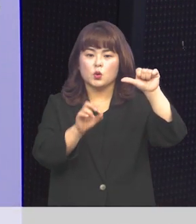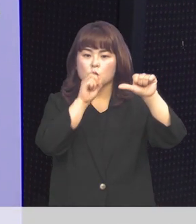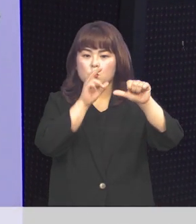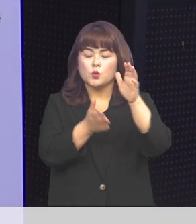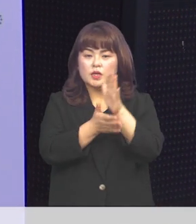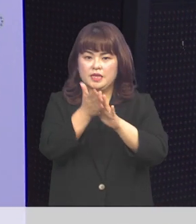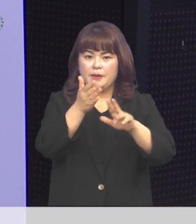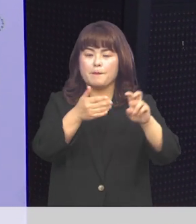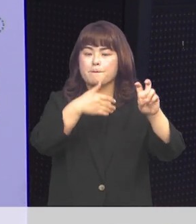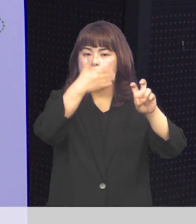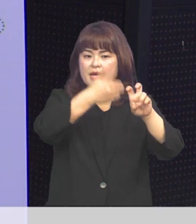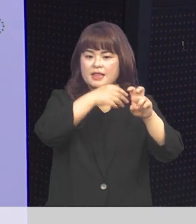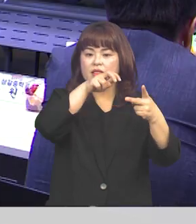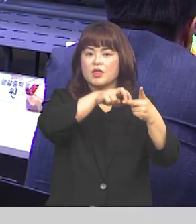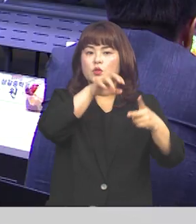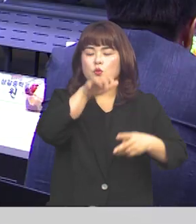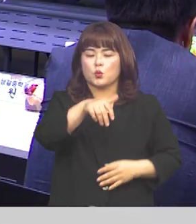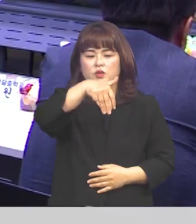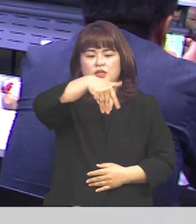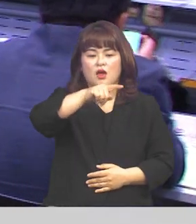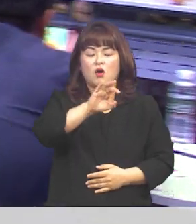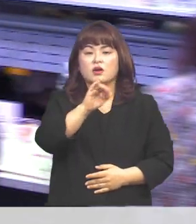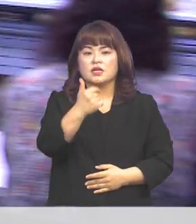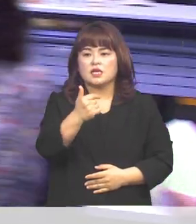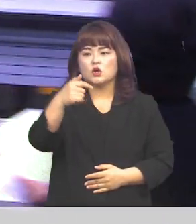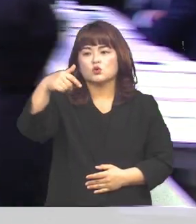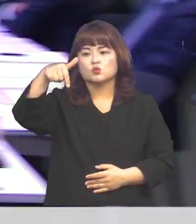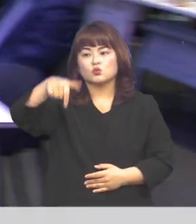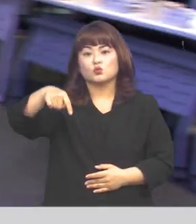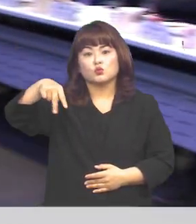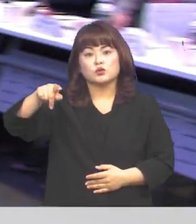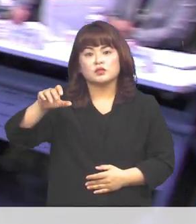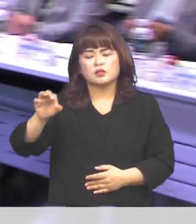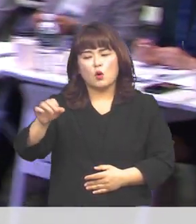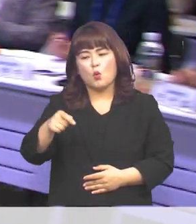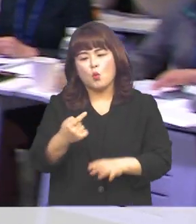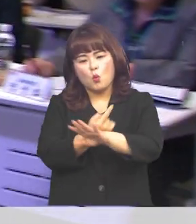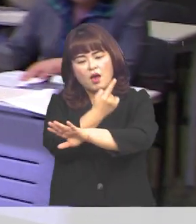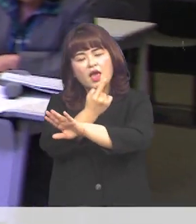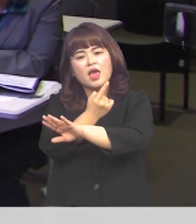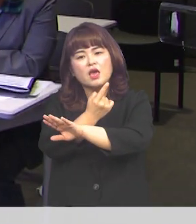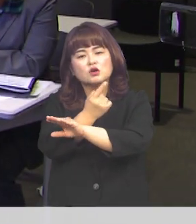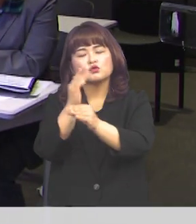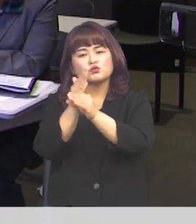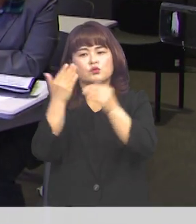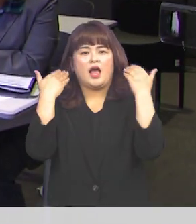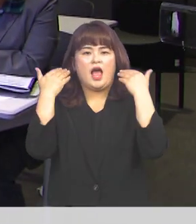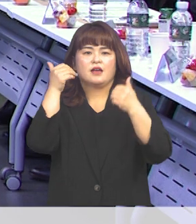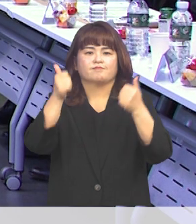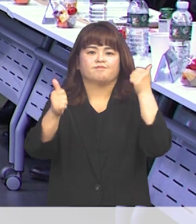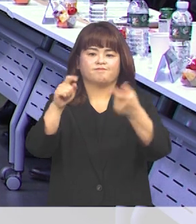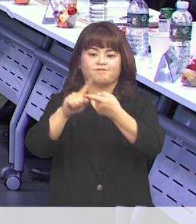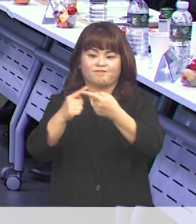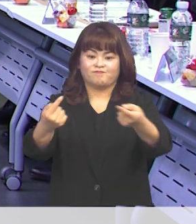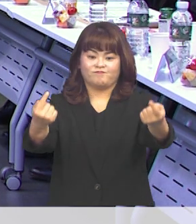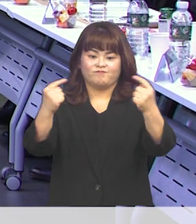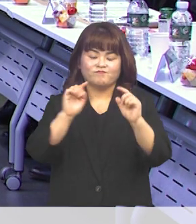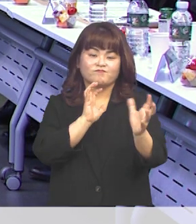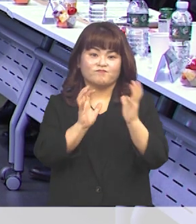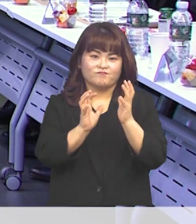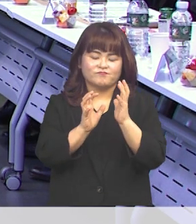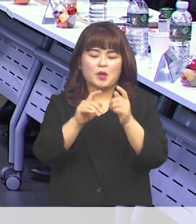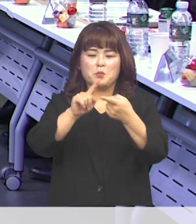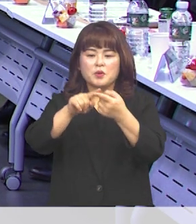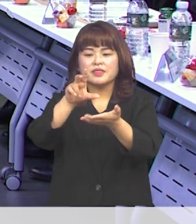시장은 용인 미디어센터에서 처인구와 기흥구, 동백 구성 일부 지역의 중학교 교장들과도 간담회를 열고